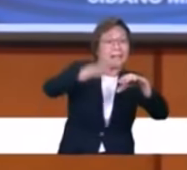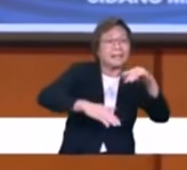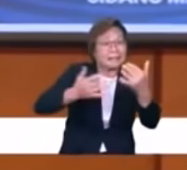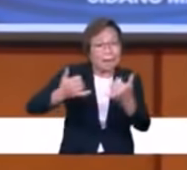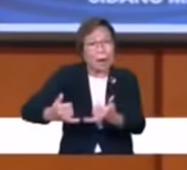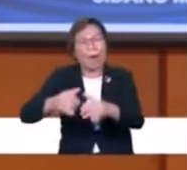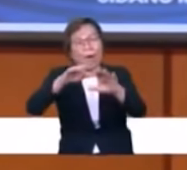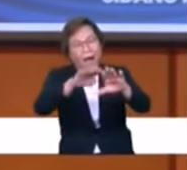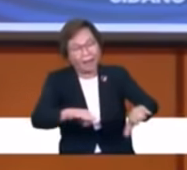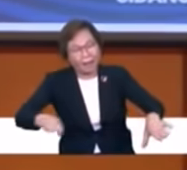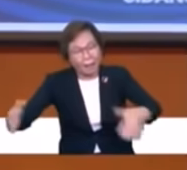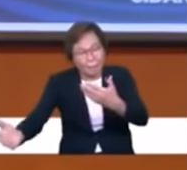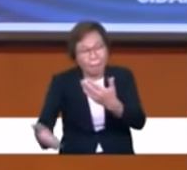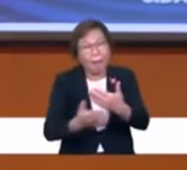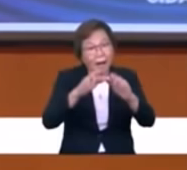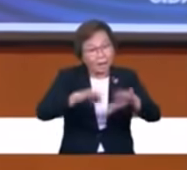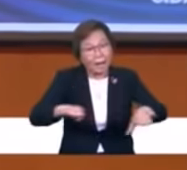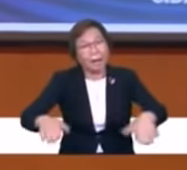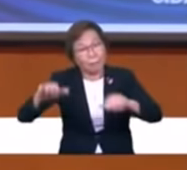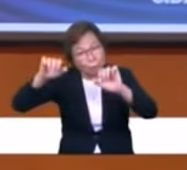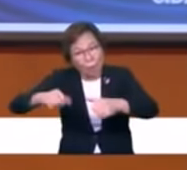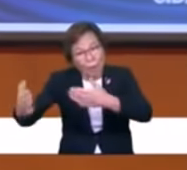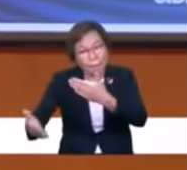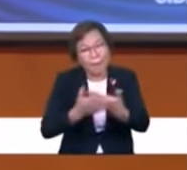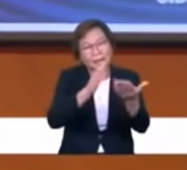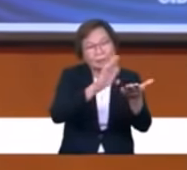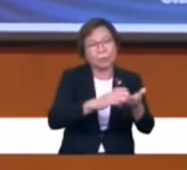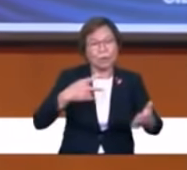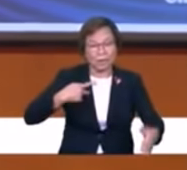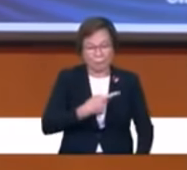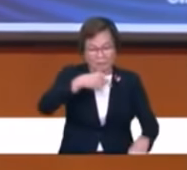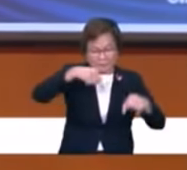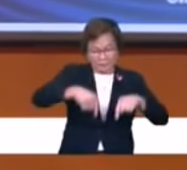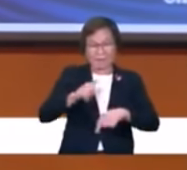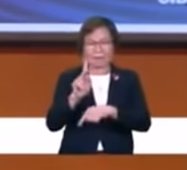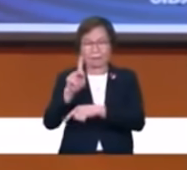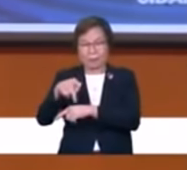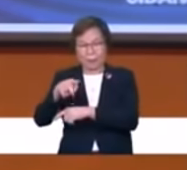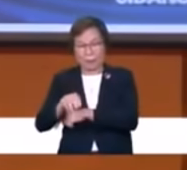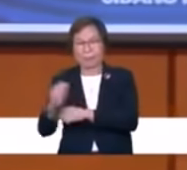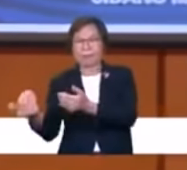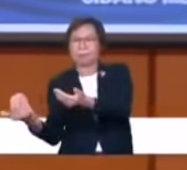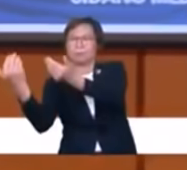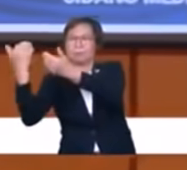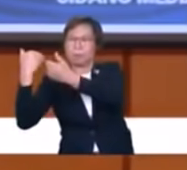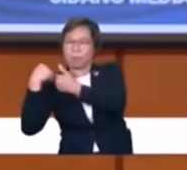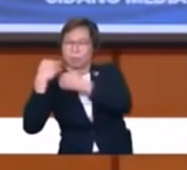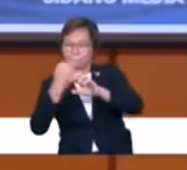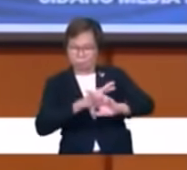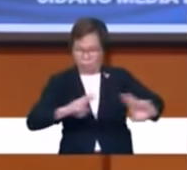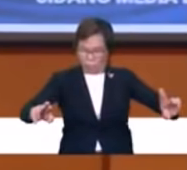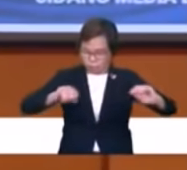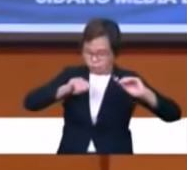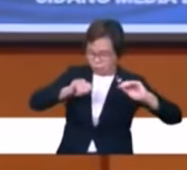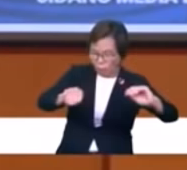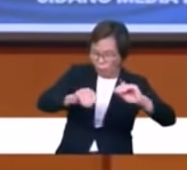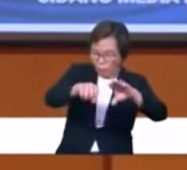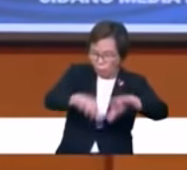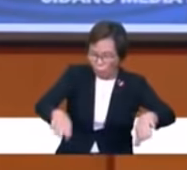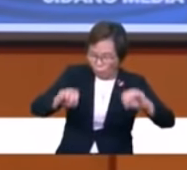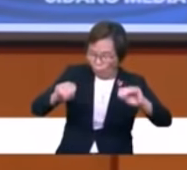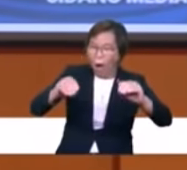itu anak-anak telah dapat kembali kesekolah make kami di ke PM akan mengambil tanggungjawab mempersiapkan mereka